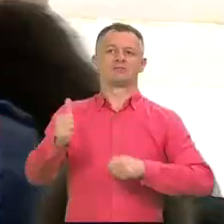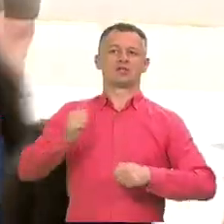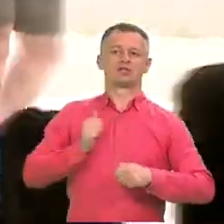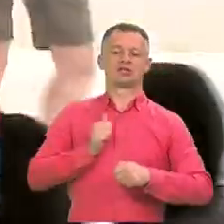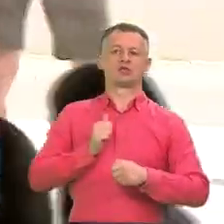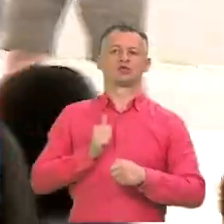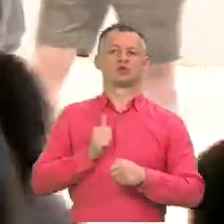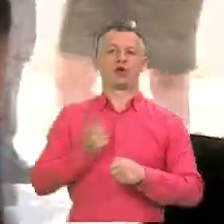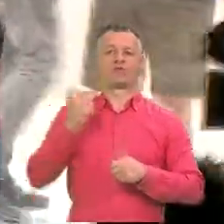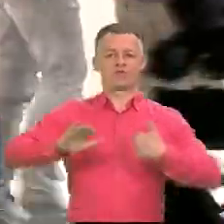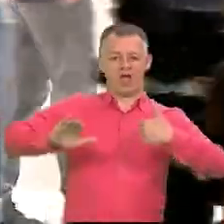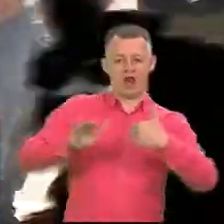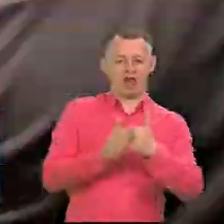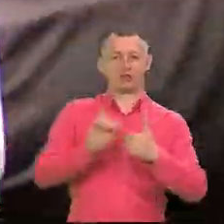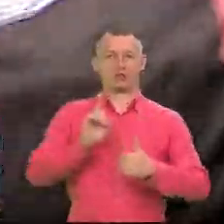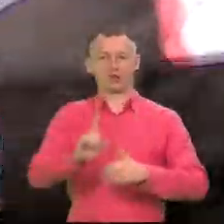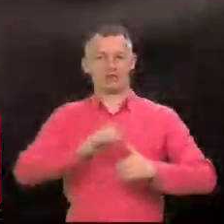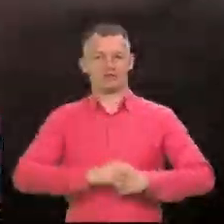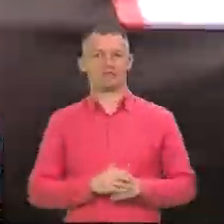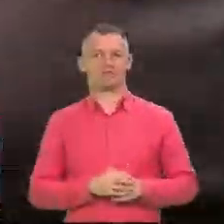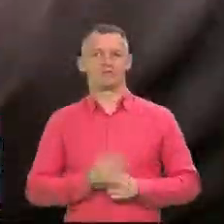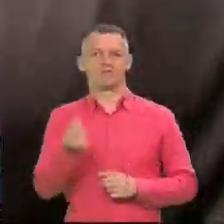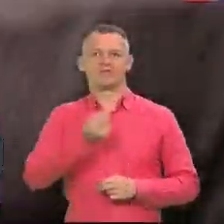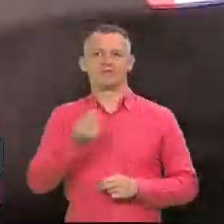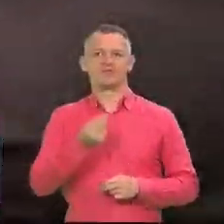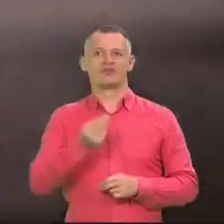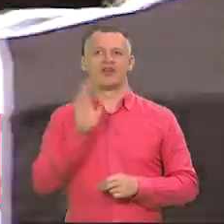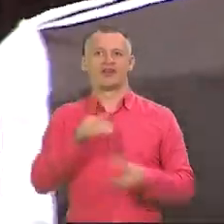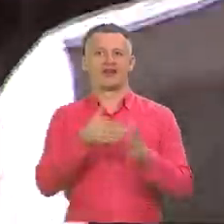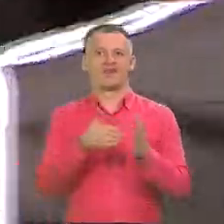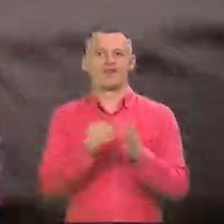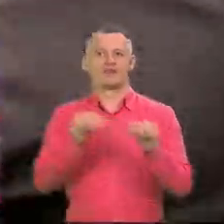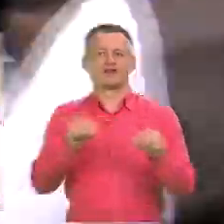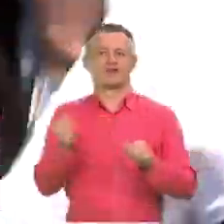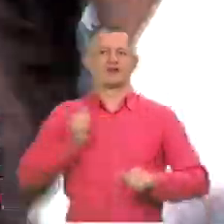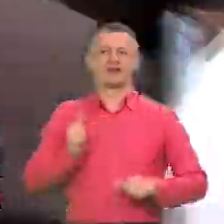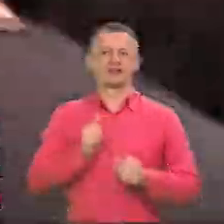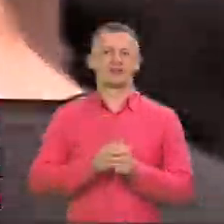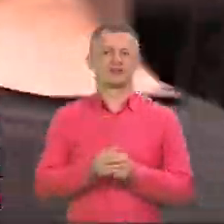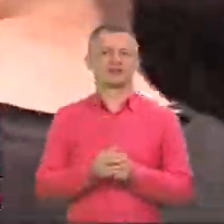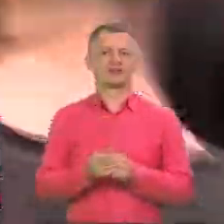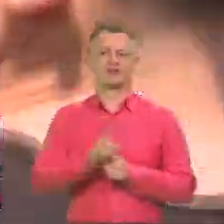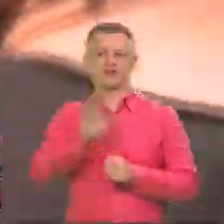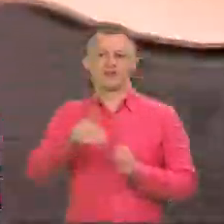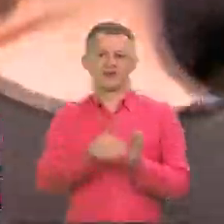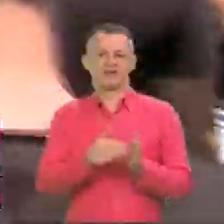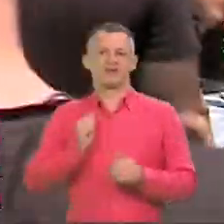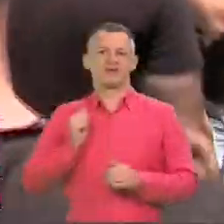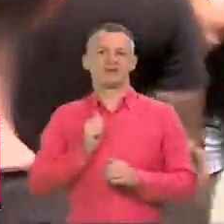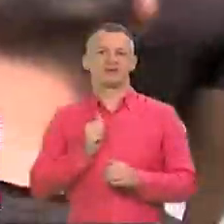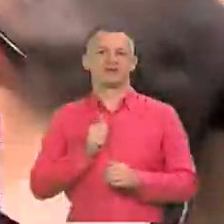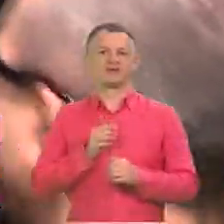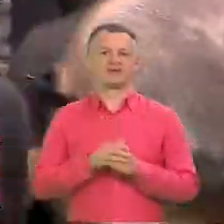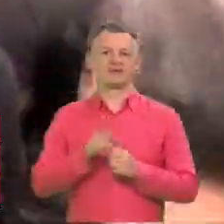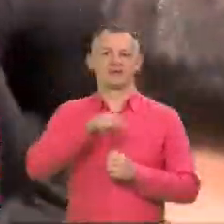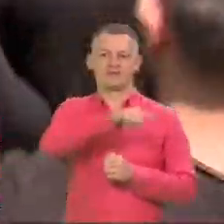nedeslipiți de Andrew și Tristan Tate. Why do you need so much security? Cine? I don't need security. We have fans. You